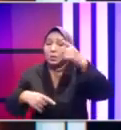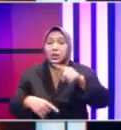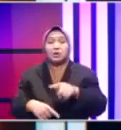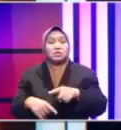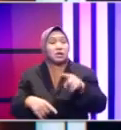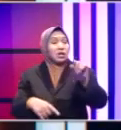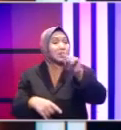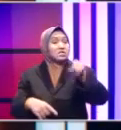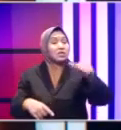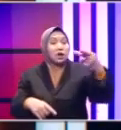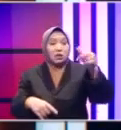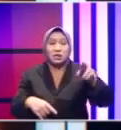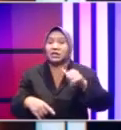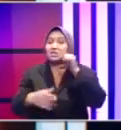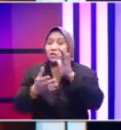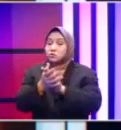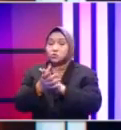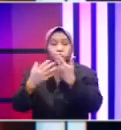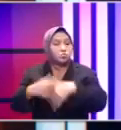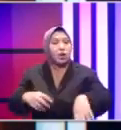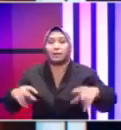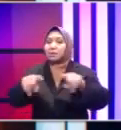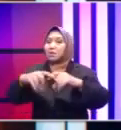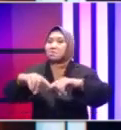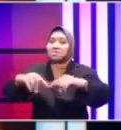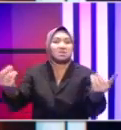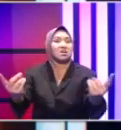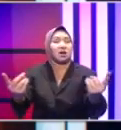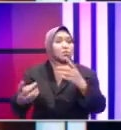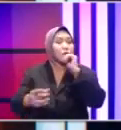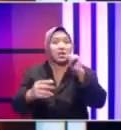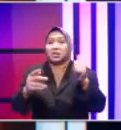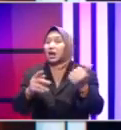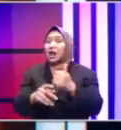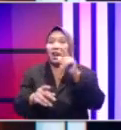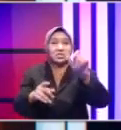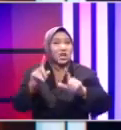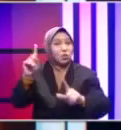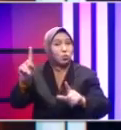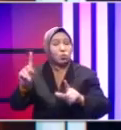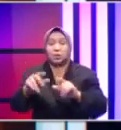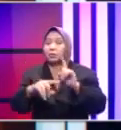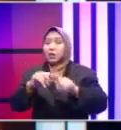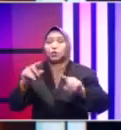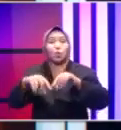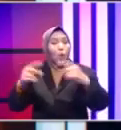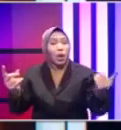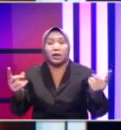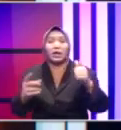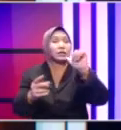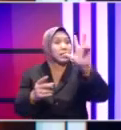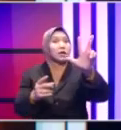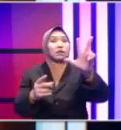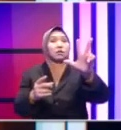zihar maka istri itu telah tertalak dengan talak Bain serukan tolak satu bukan tolak dua tetapi tolak yang baik maksudnya tolak yang dah